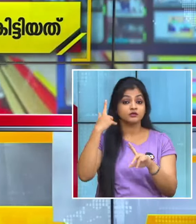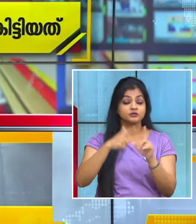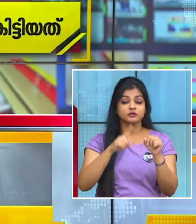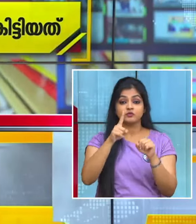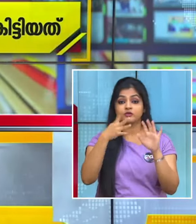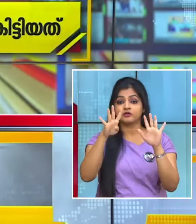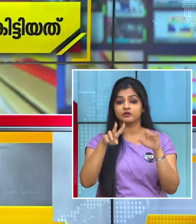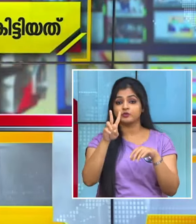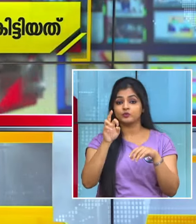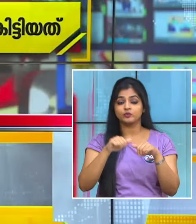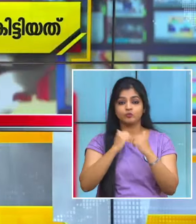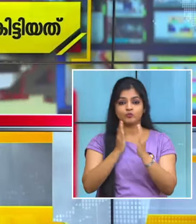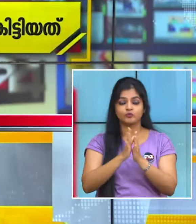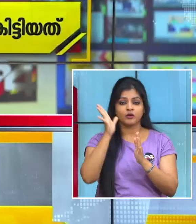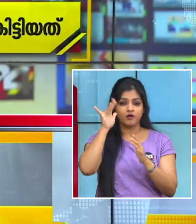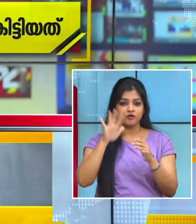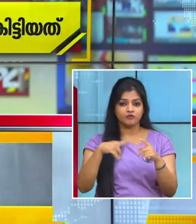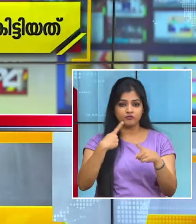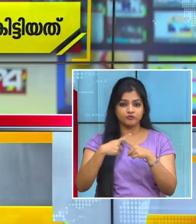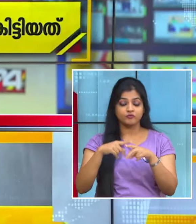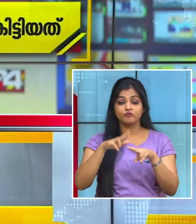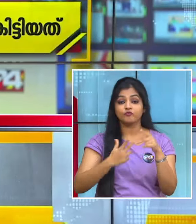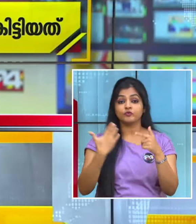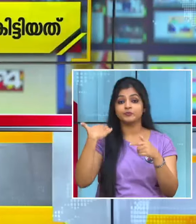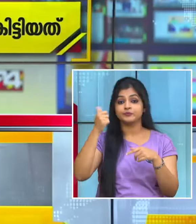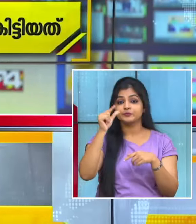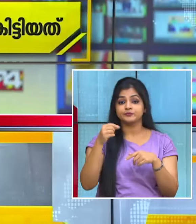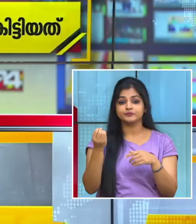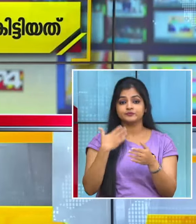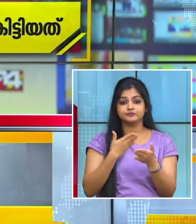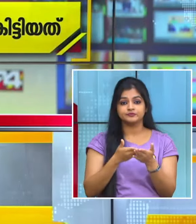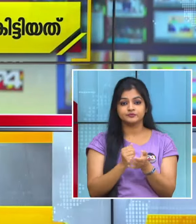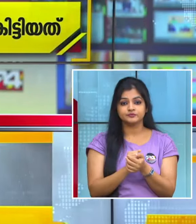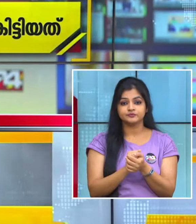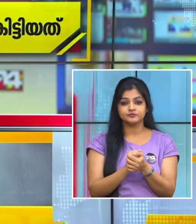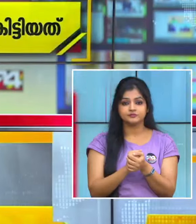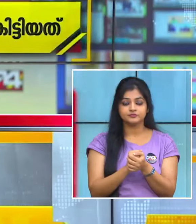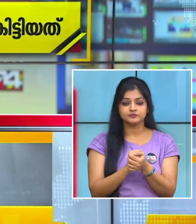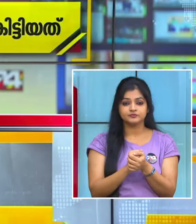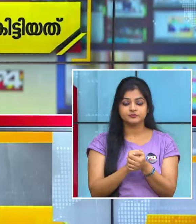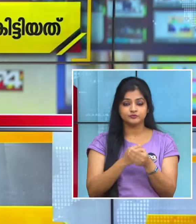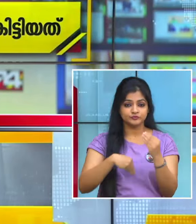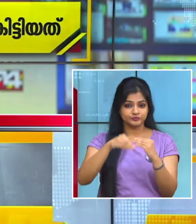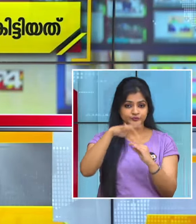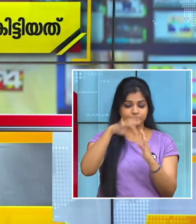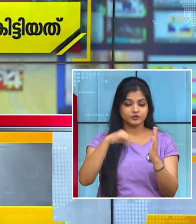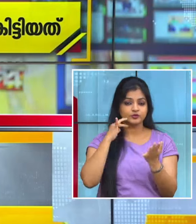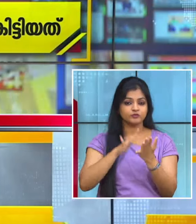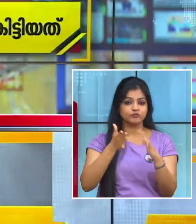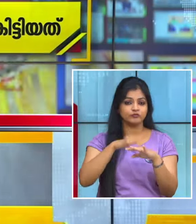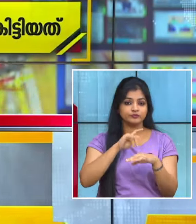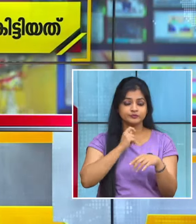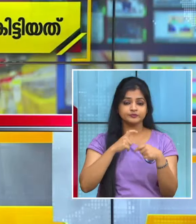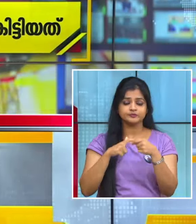1920 ആനകളാണ് ഉണ്ടായിരുന്നത് എന്ന് വനം വകുപ്പ് മന്ത്രി എ കെ ശശിന്ദ്രൻ അറിയിച്ചു അഖിൽഷാൻ സാറിന്റെ വിവരങ്ങളുമായി ഇപ്പോൾ